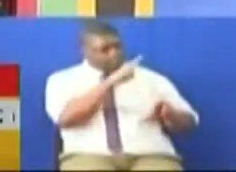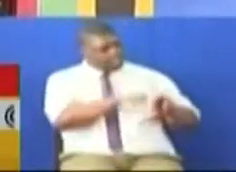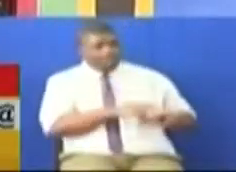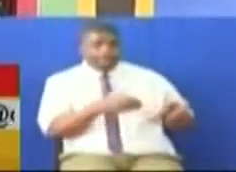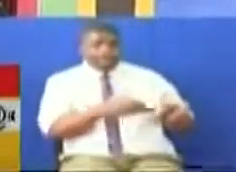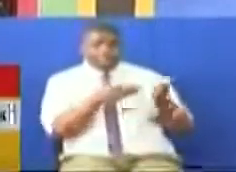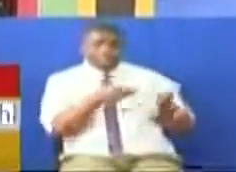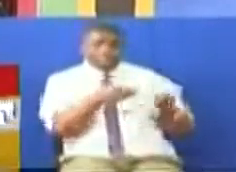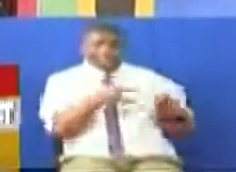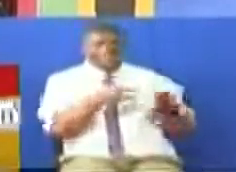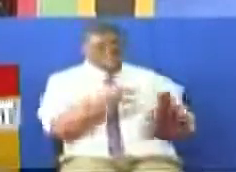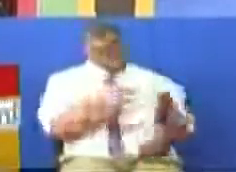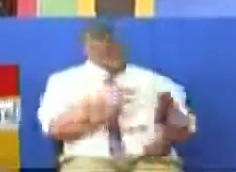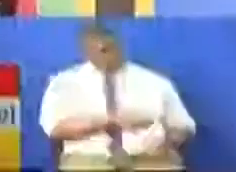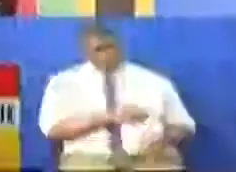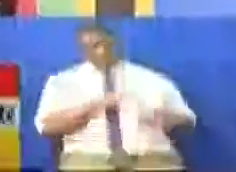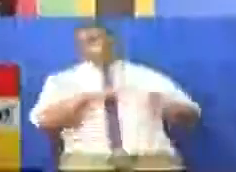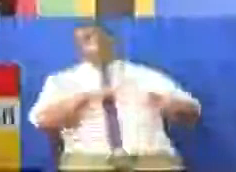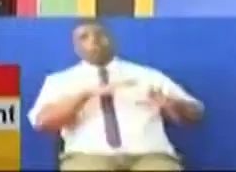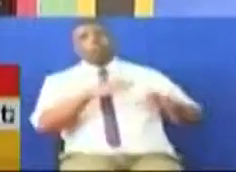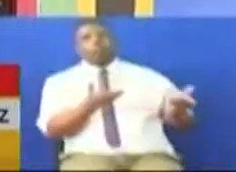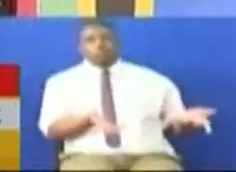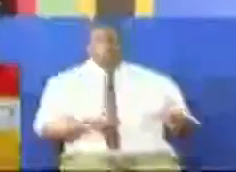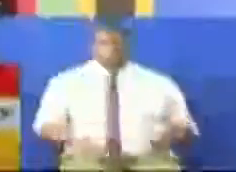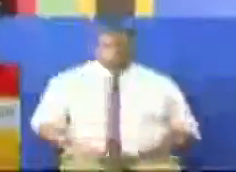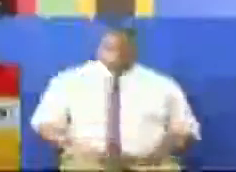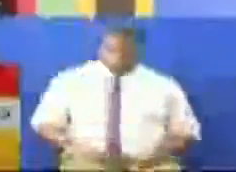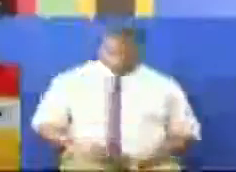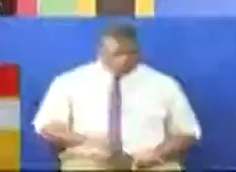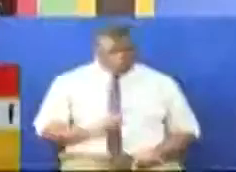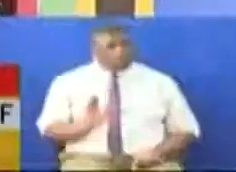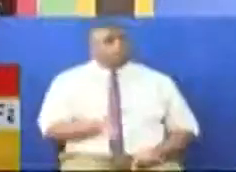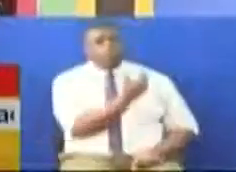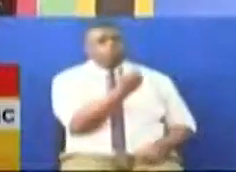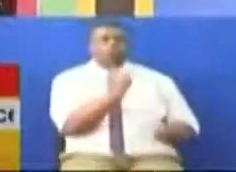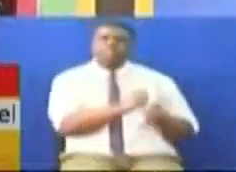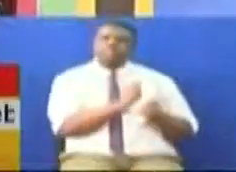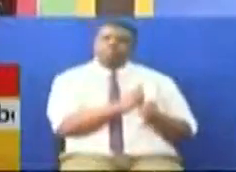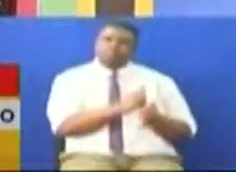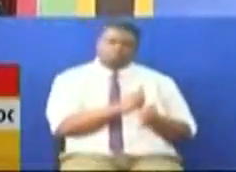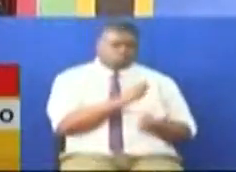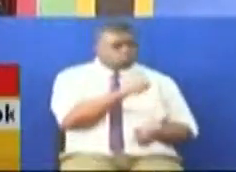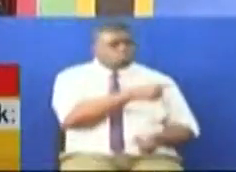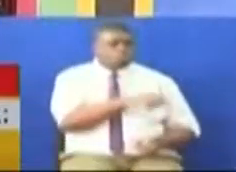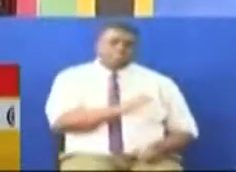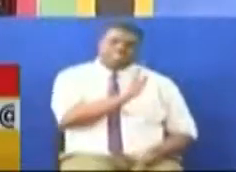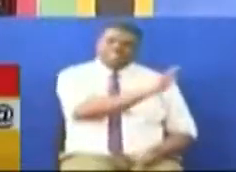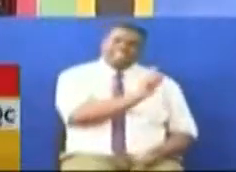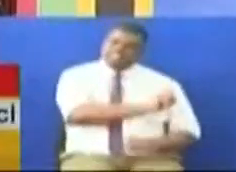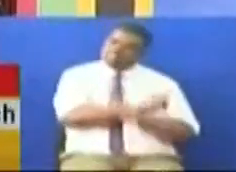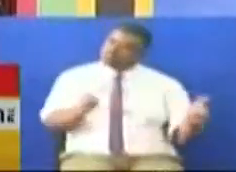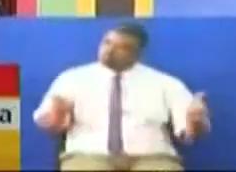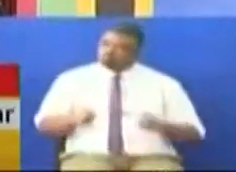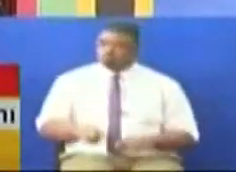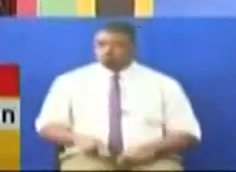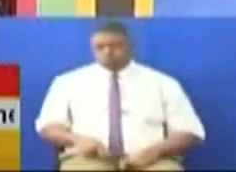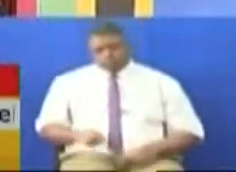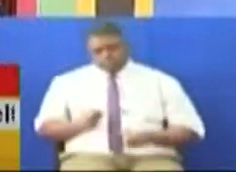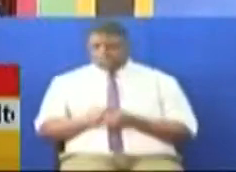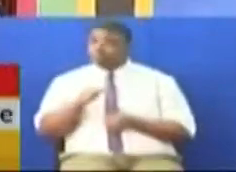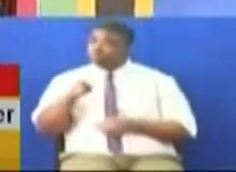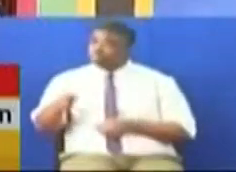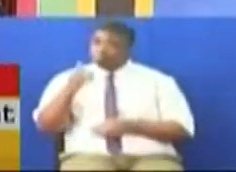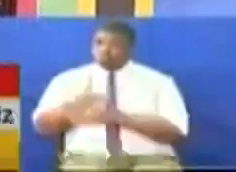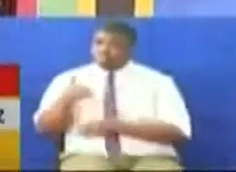wanaendelea kuvinjana kama anavyosema mheshimiwa spika. Kwa hiyo wamemuondoa kwa kitu ambacho hakikustahili kabisa, wamemuonea kabisa. Hasa namna hii hatuwezi kujenga.